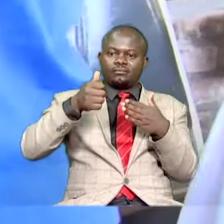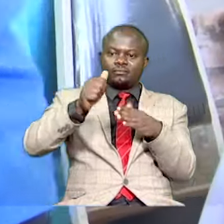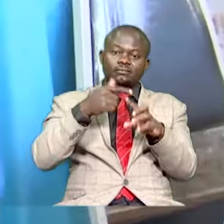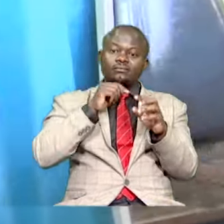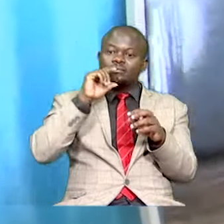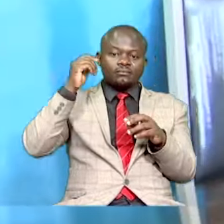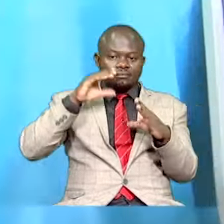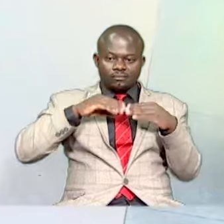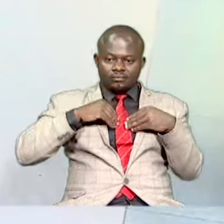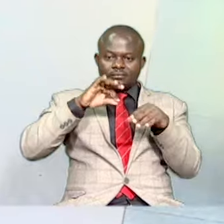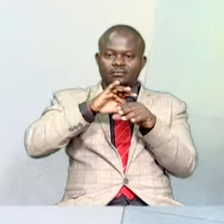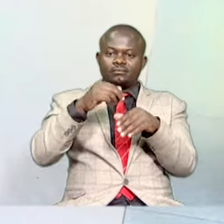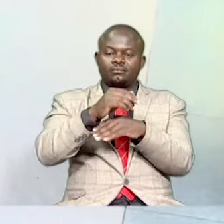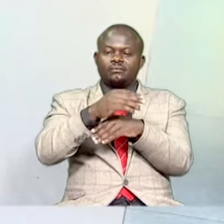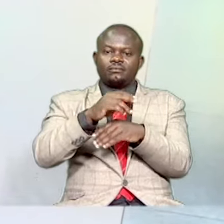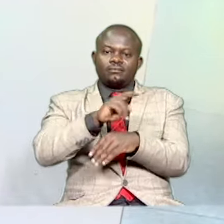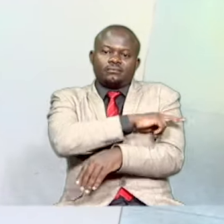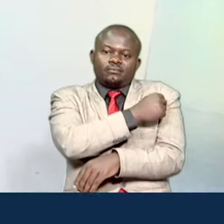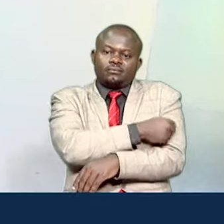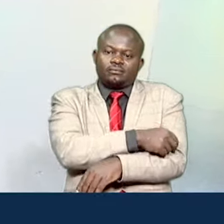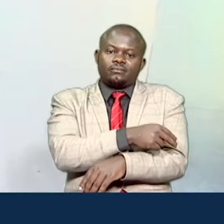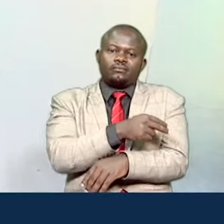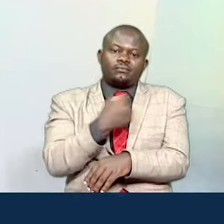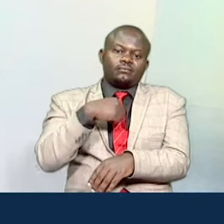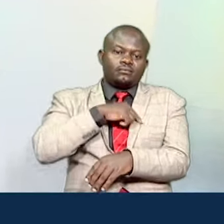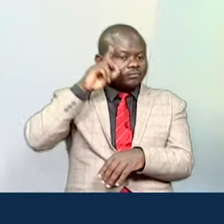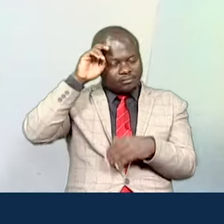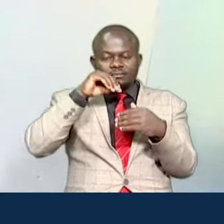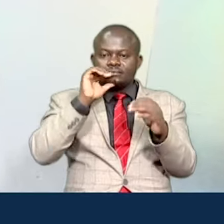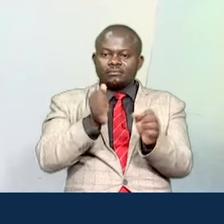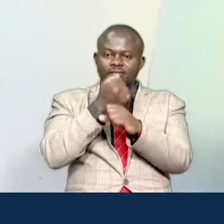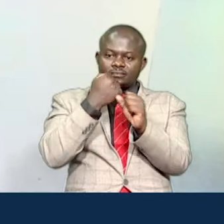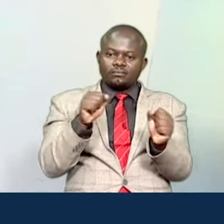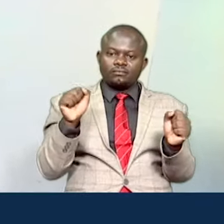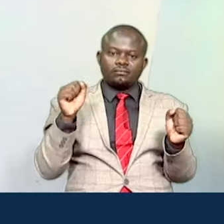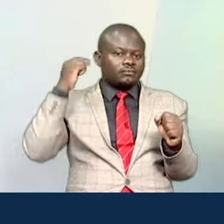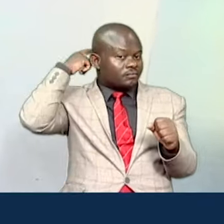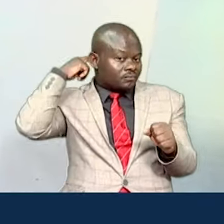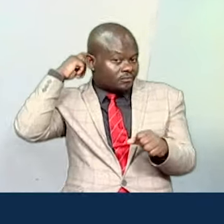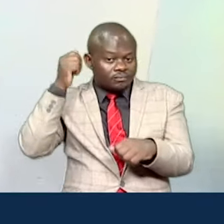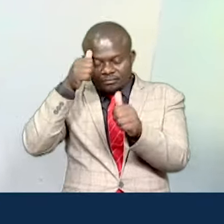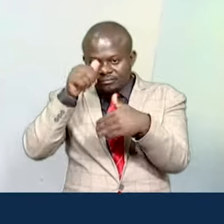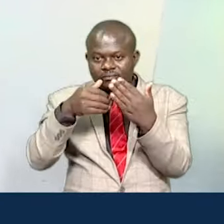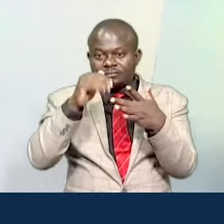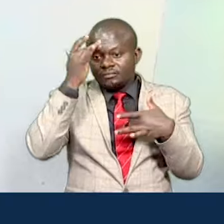ntiyumvaga ko yatorera mu bitaro umvaga nyine ubwo bitashoboka nkurikije n'uburwayi uko